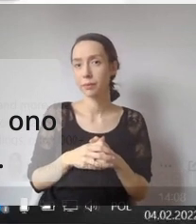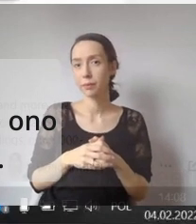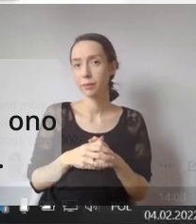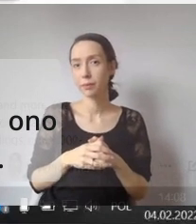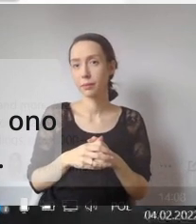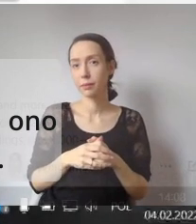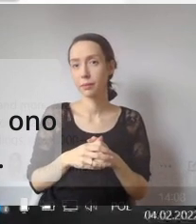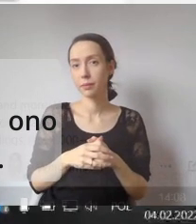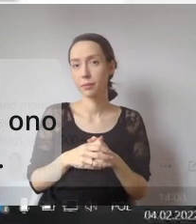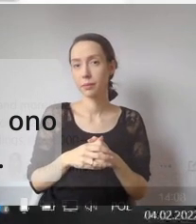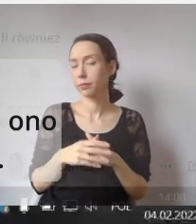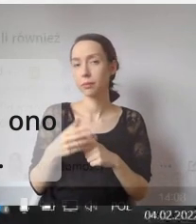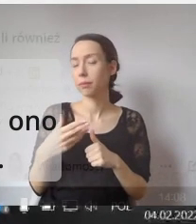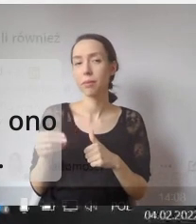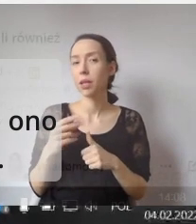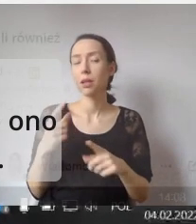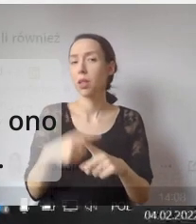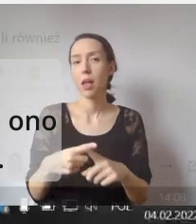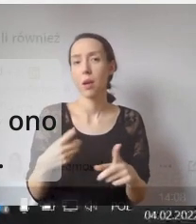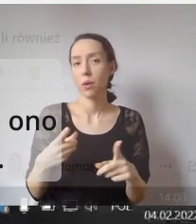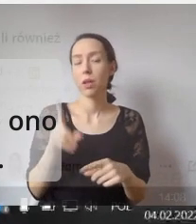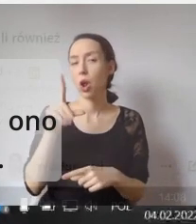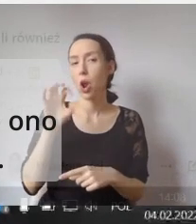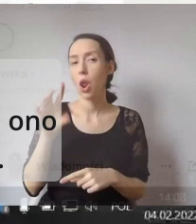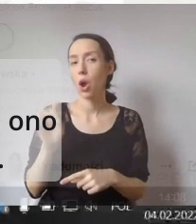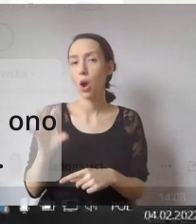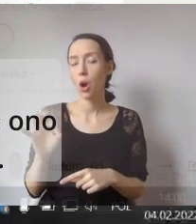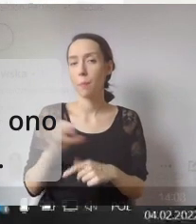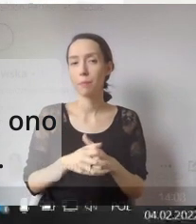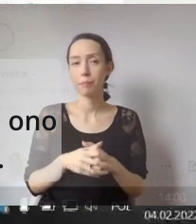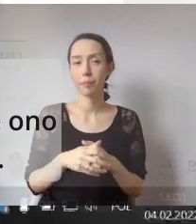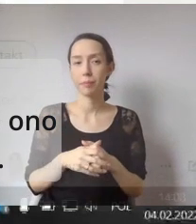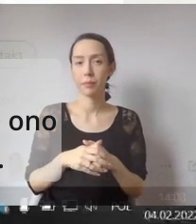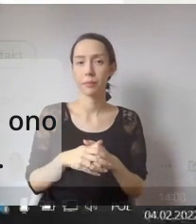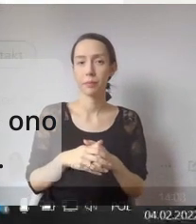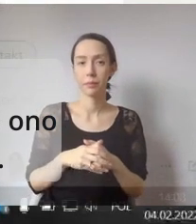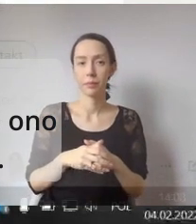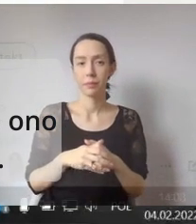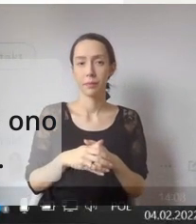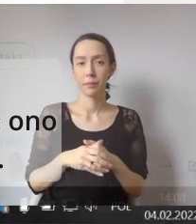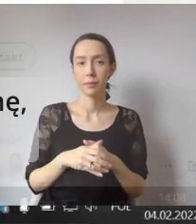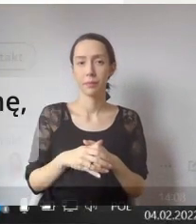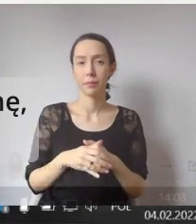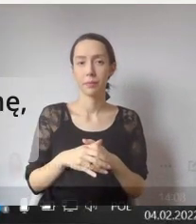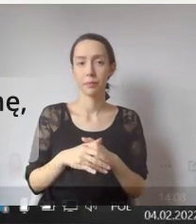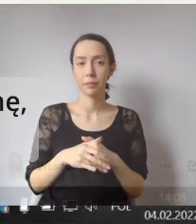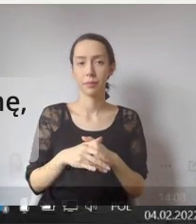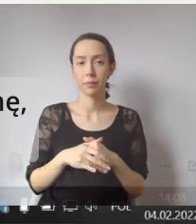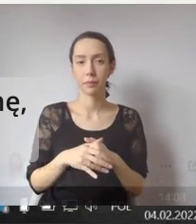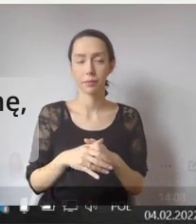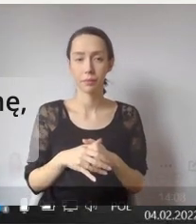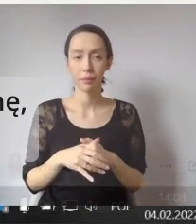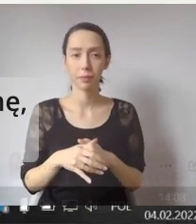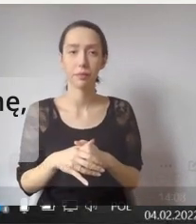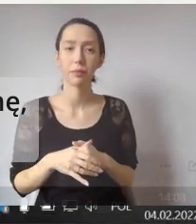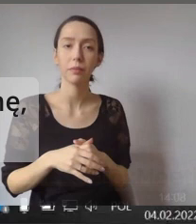może ono jakoś nie dodało jakby tego logo i dlatego to się nie doczytało, nie zaczytało. Czyli tutaj jak w